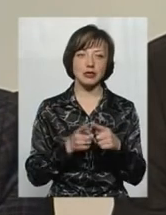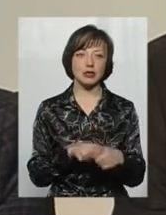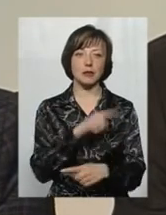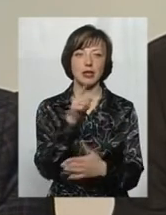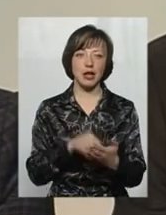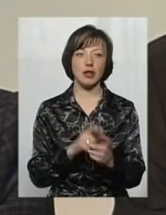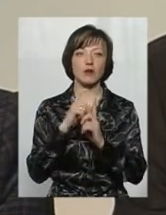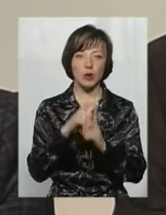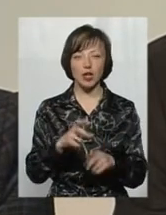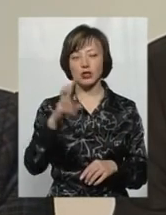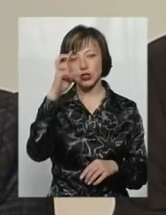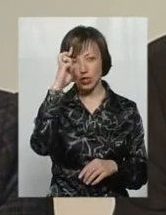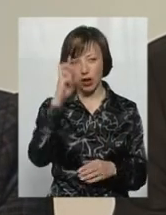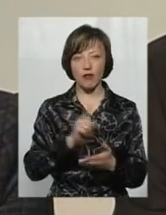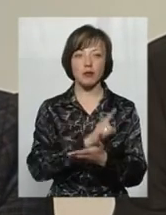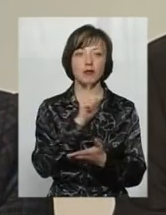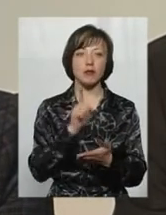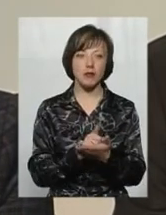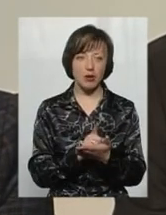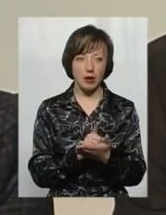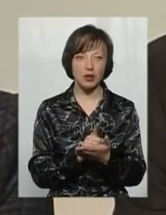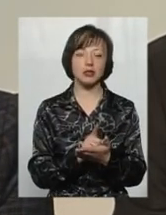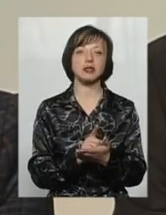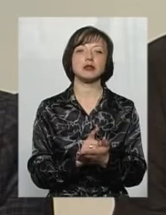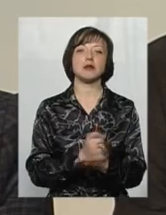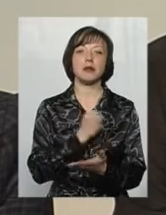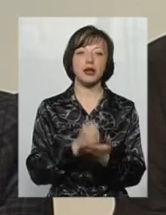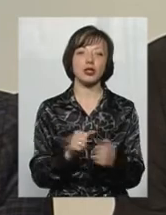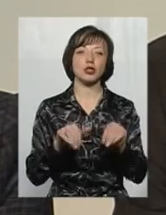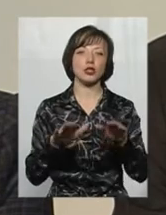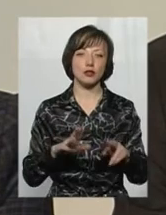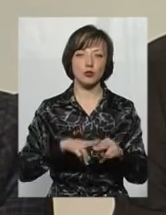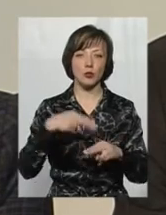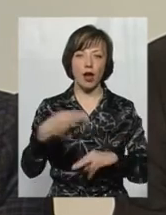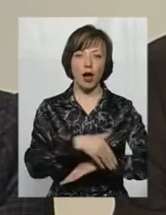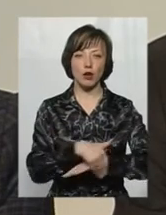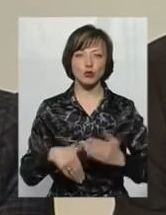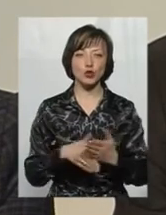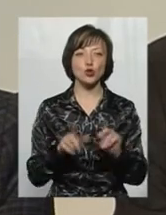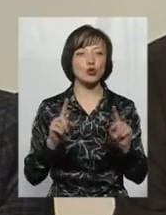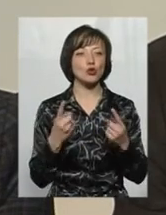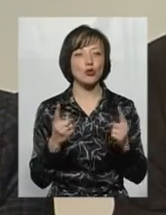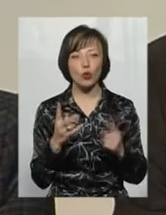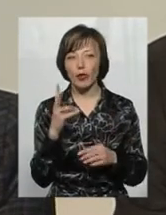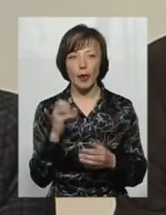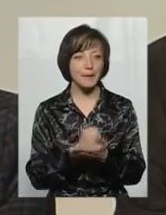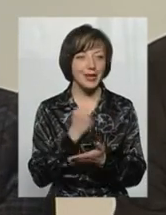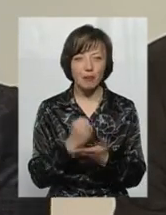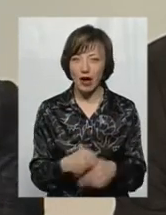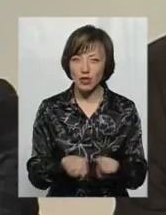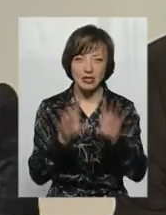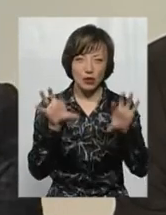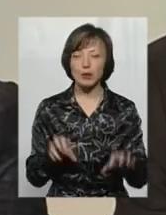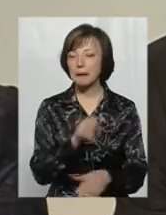відповів. Держава має прийняти рішення щодо відшкодування адресної допомоги. Чому не приймає такий закон?